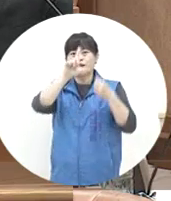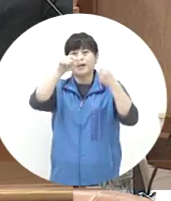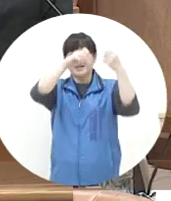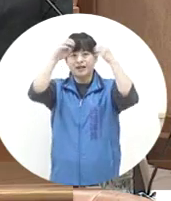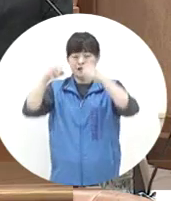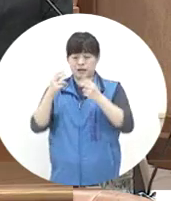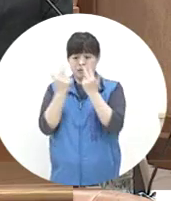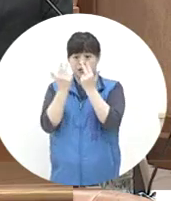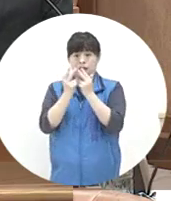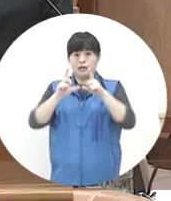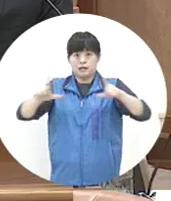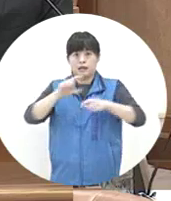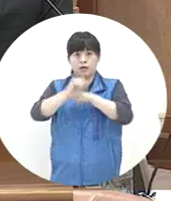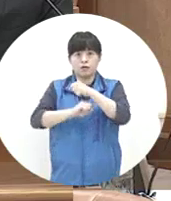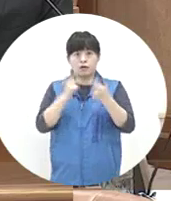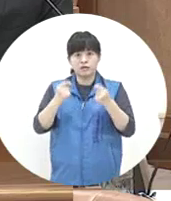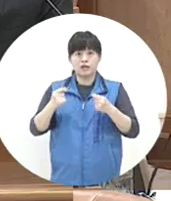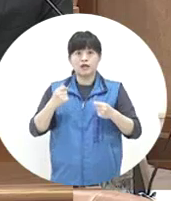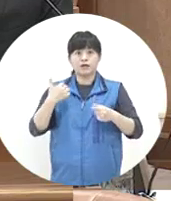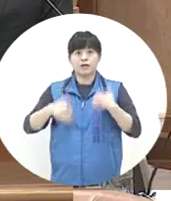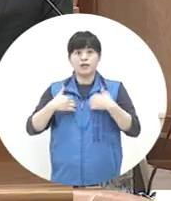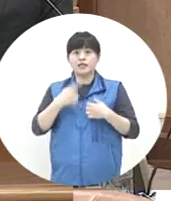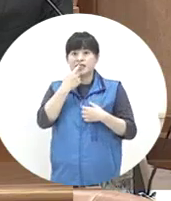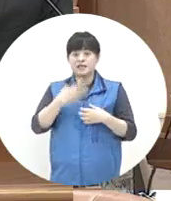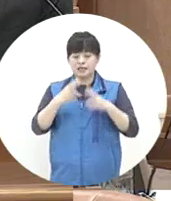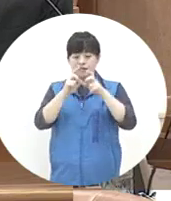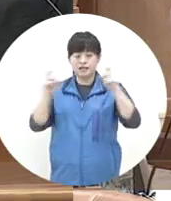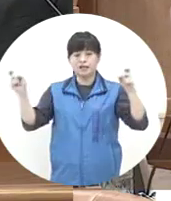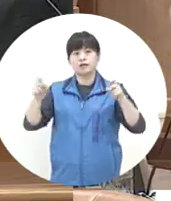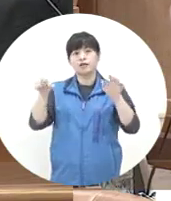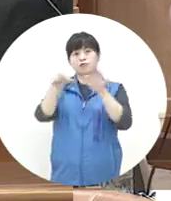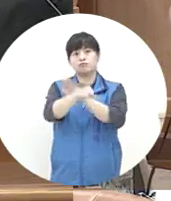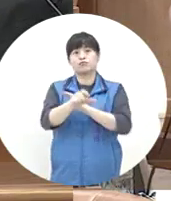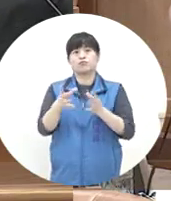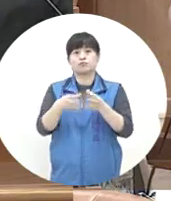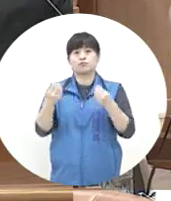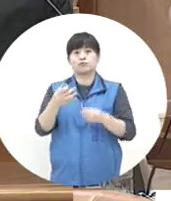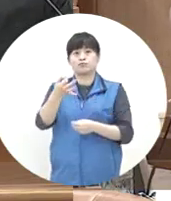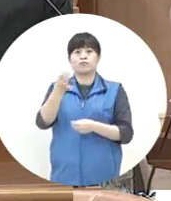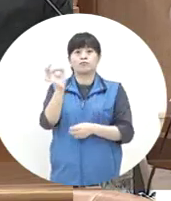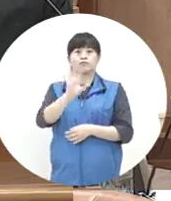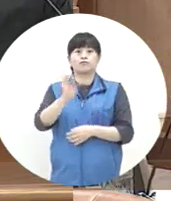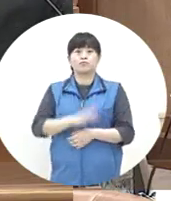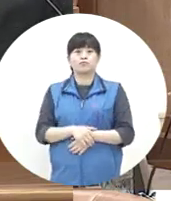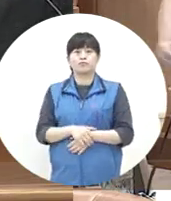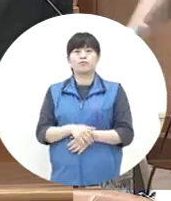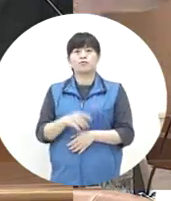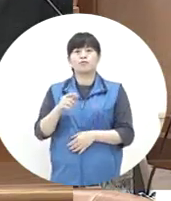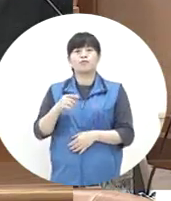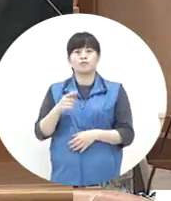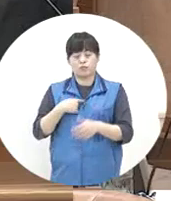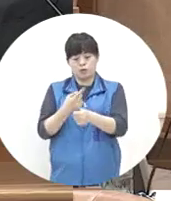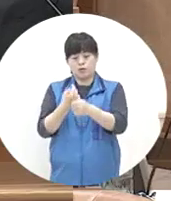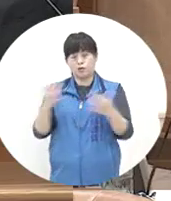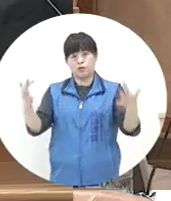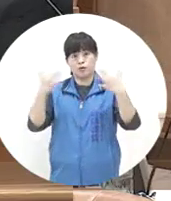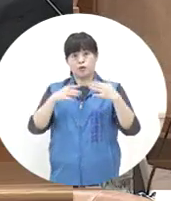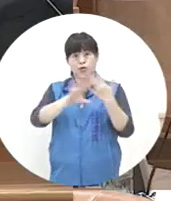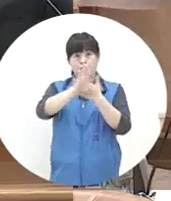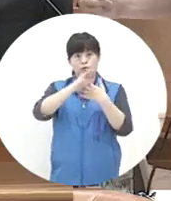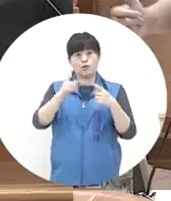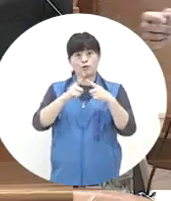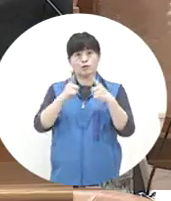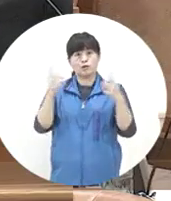大型活动，像欢乐一蛋城，也不需要互惠、 啊。对啊， 不然音乐界 市长会不会建议 来 讲哦？ 我还吸引了很多国际人士来